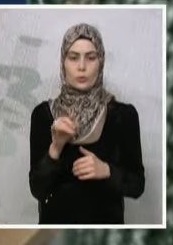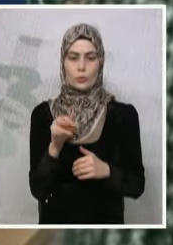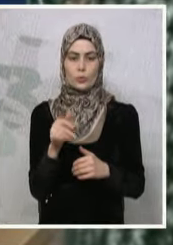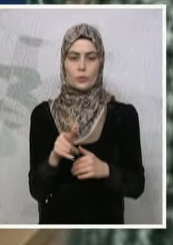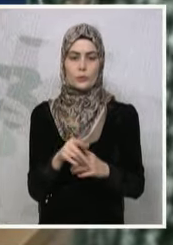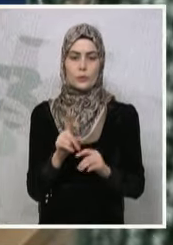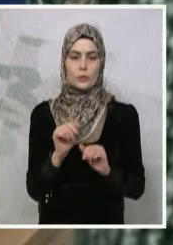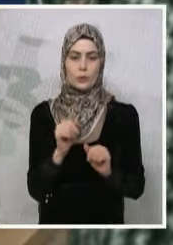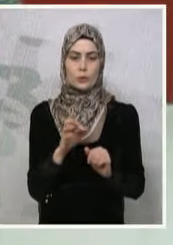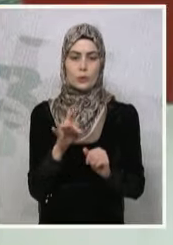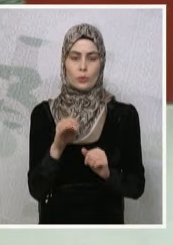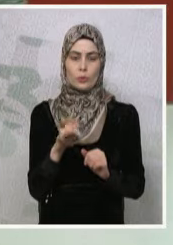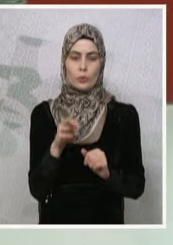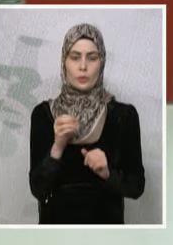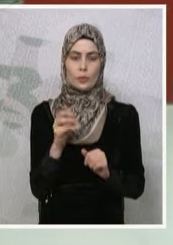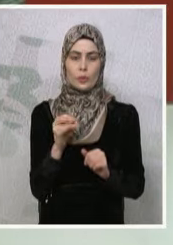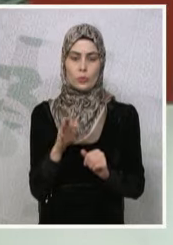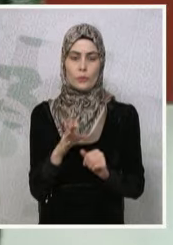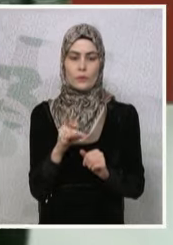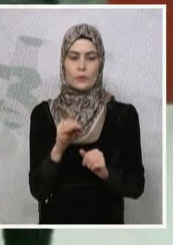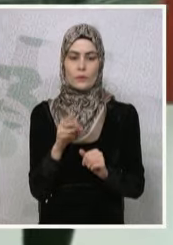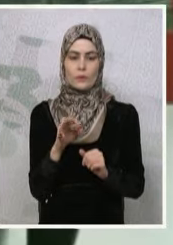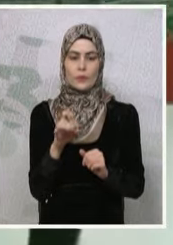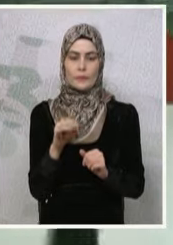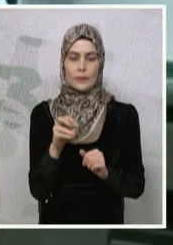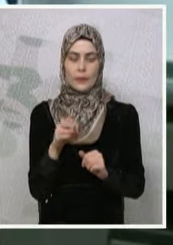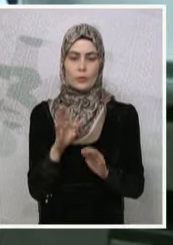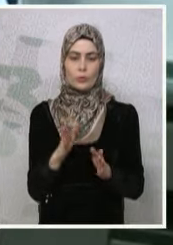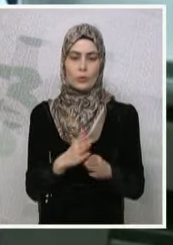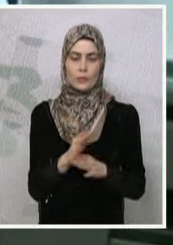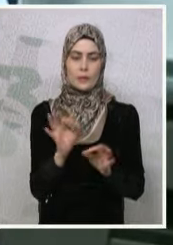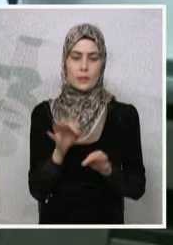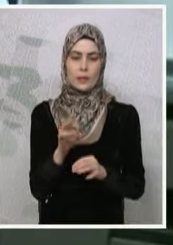Для защиты сирот от мошенников средства сертификата будут направляться сразу